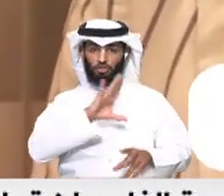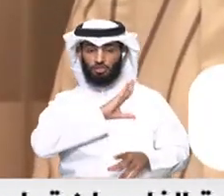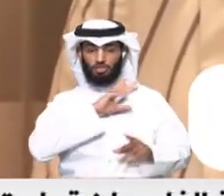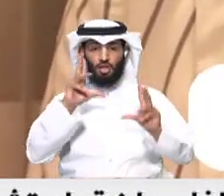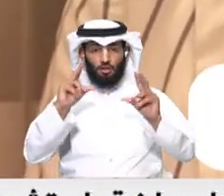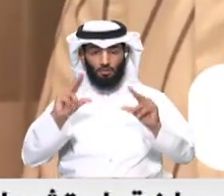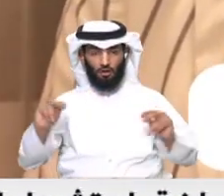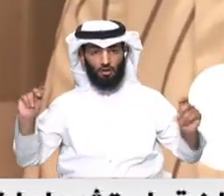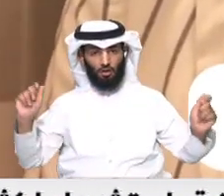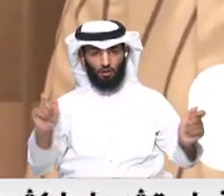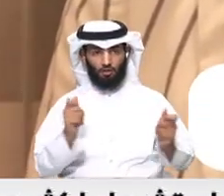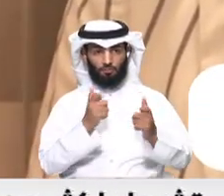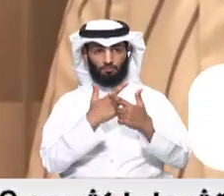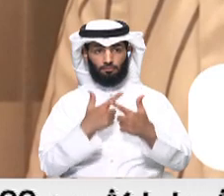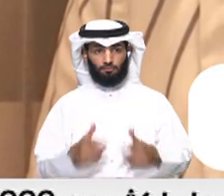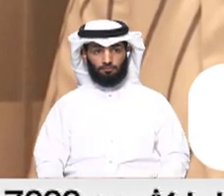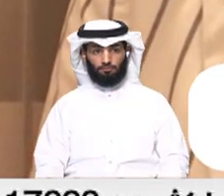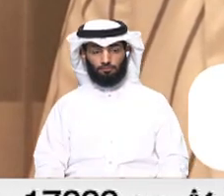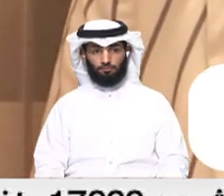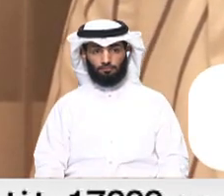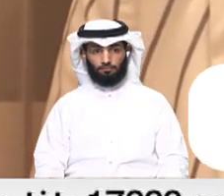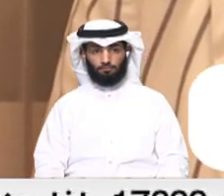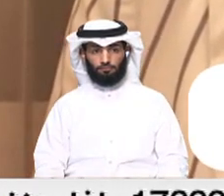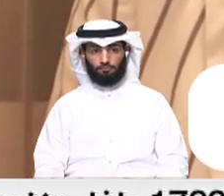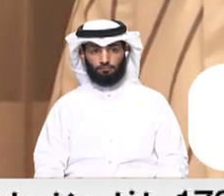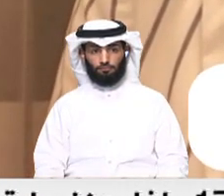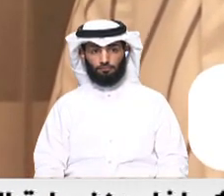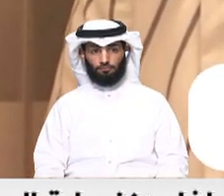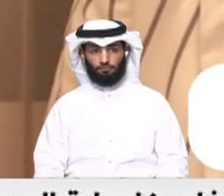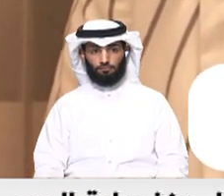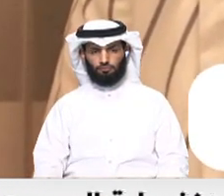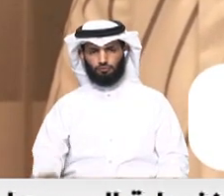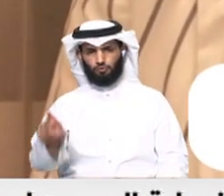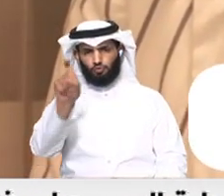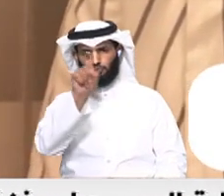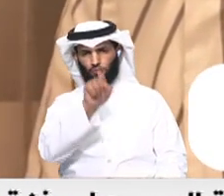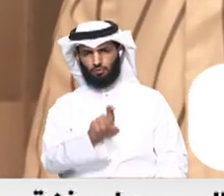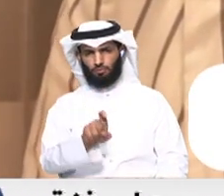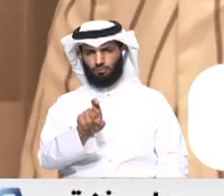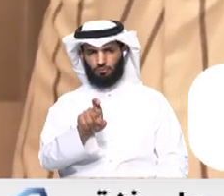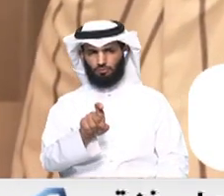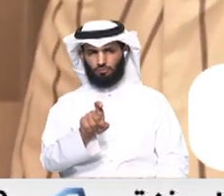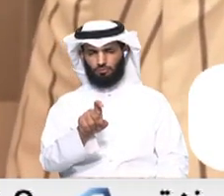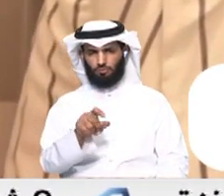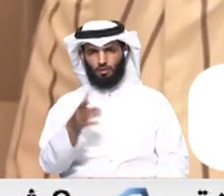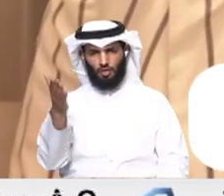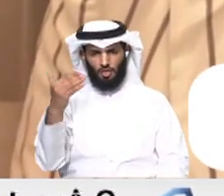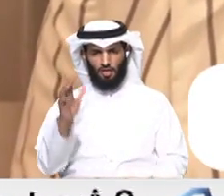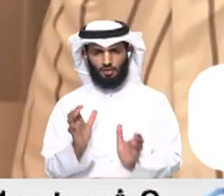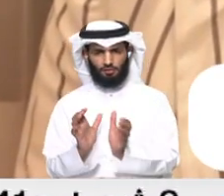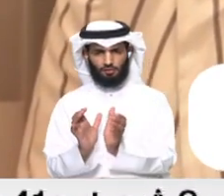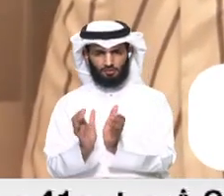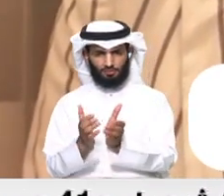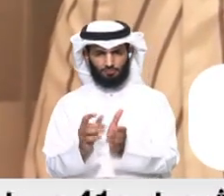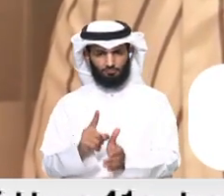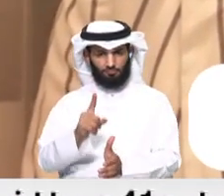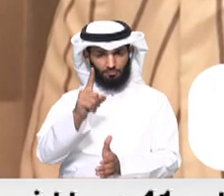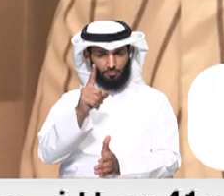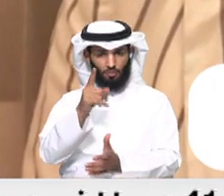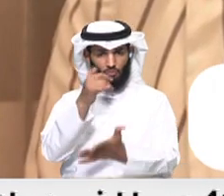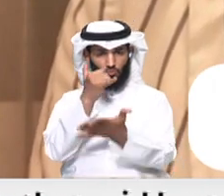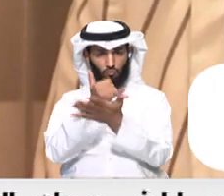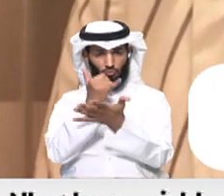لنقطة باتصال، يعني كيف أثرت هذه اغتيالات بقيادات حزب الله على المقاومة